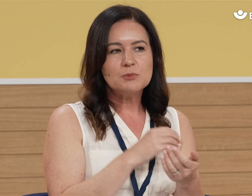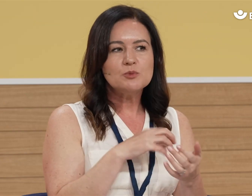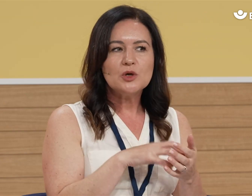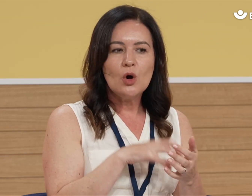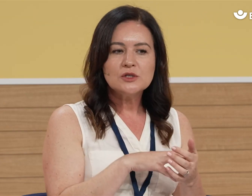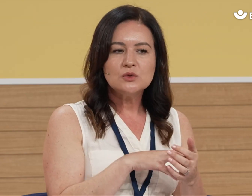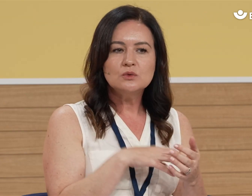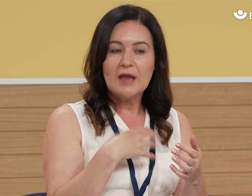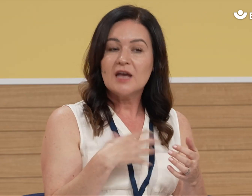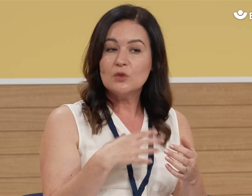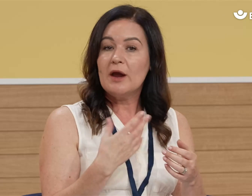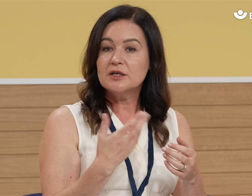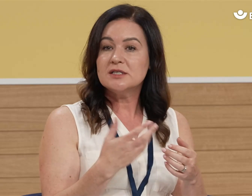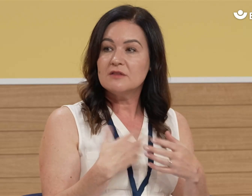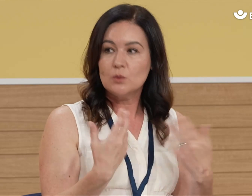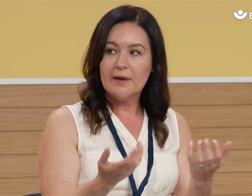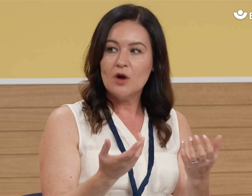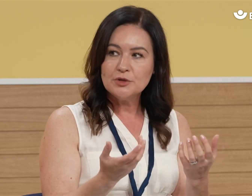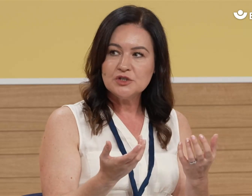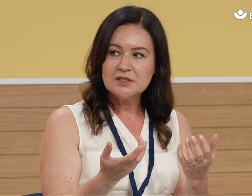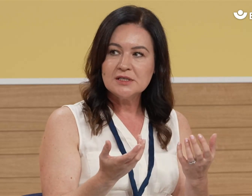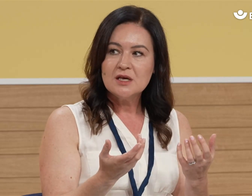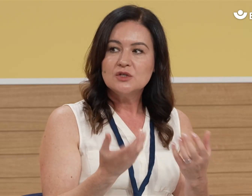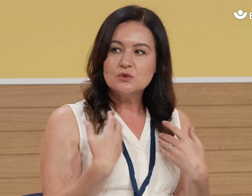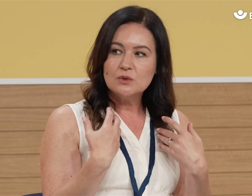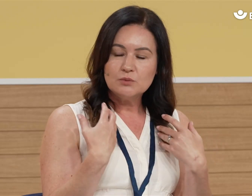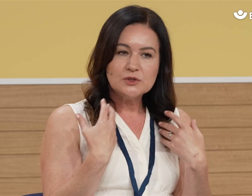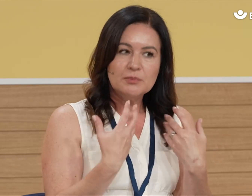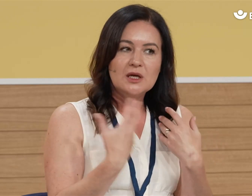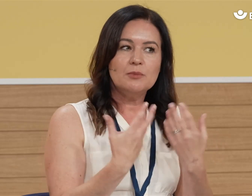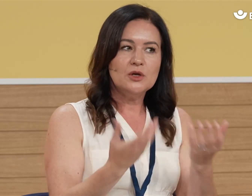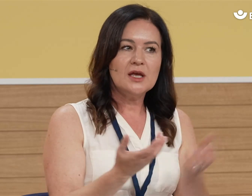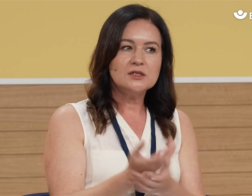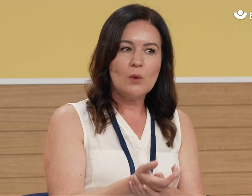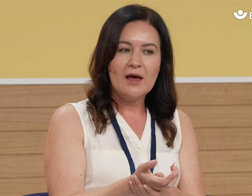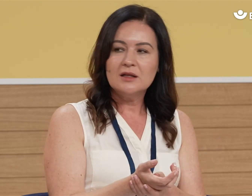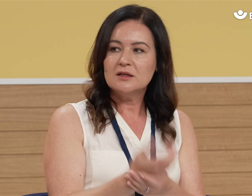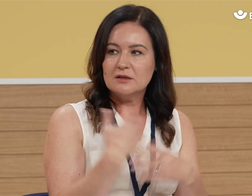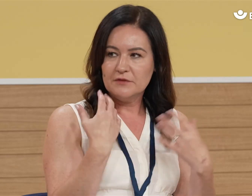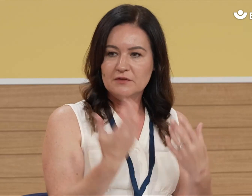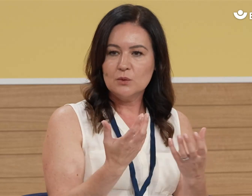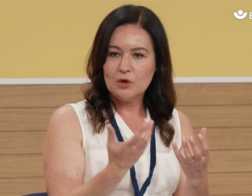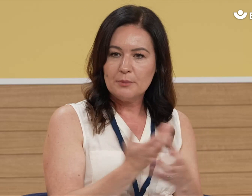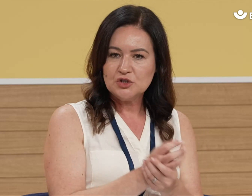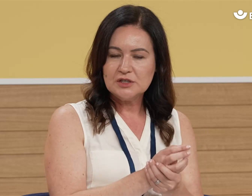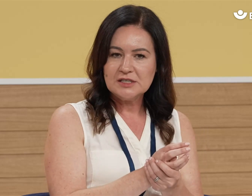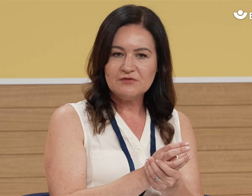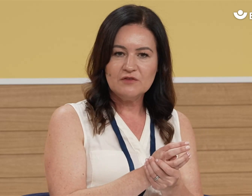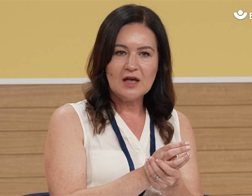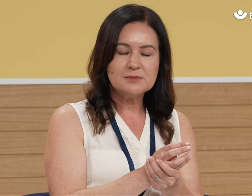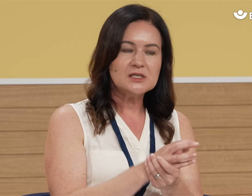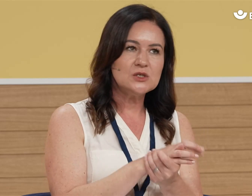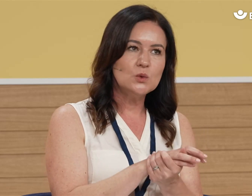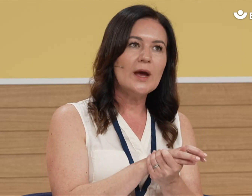Das heißt, da fehlt es ein bisschen an Selbstvertrauen, aber auch mangelndes Bewusstsein dafür, dass es Chancen